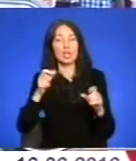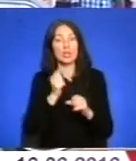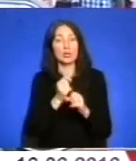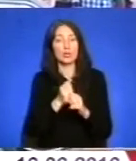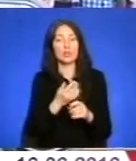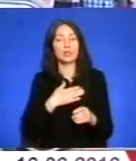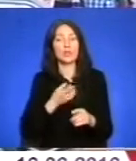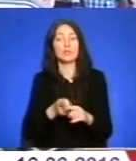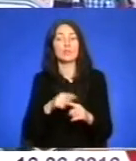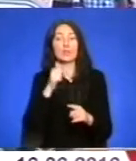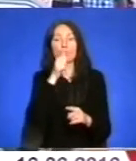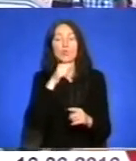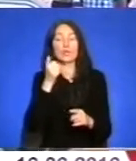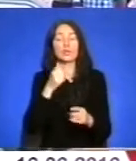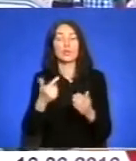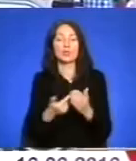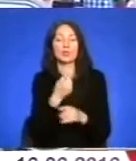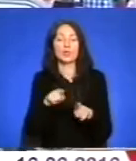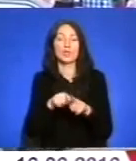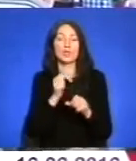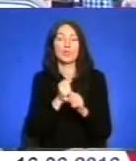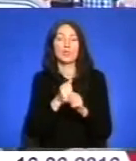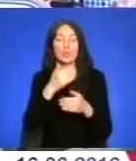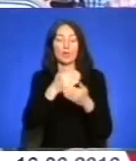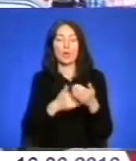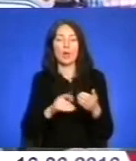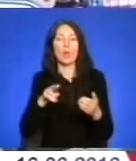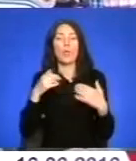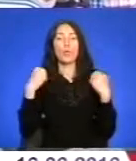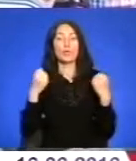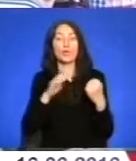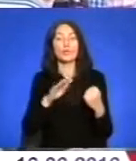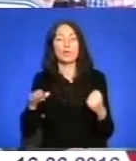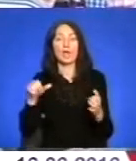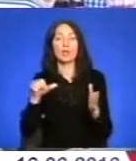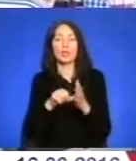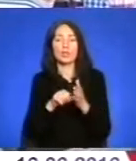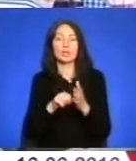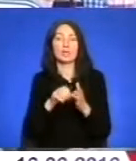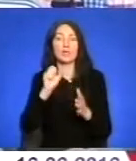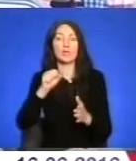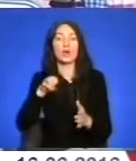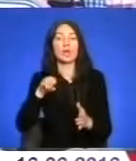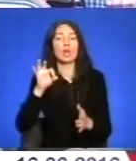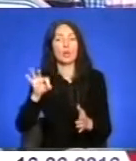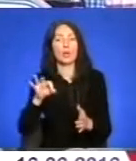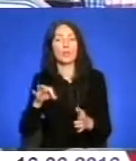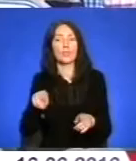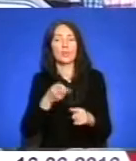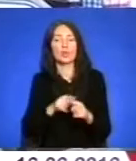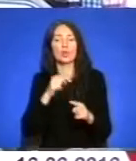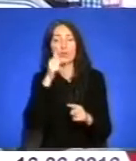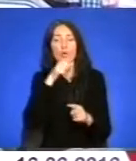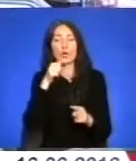цьому році знову ж таки працює програма по оздоровленню дітей-учасників антитерористичної операції. І в цьому році в